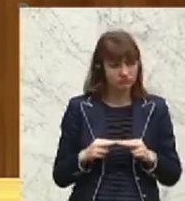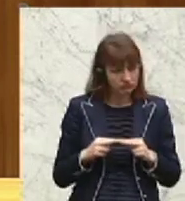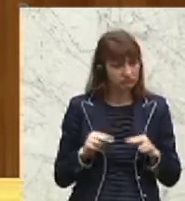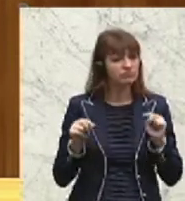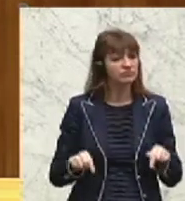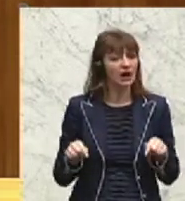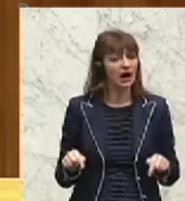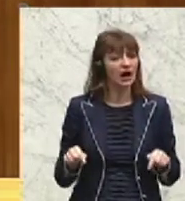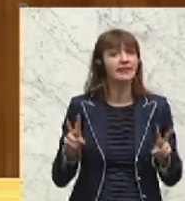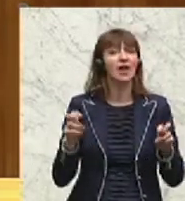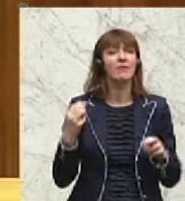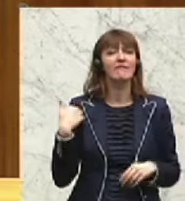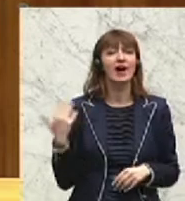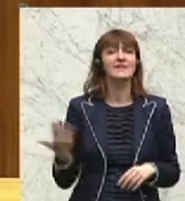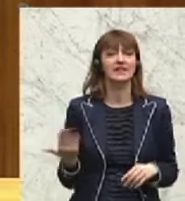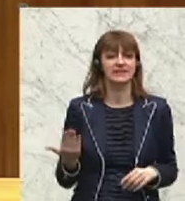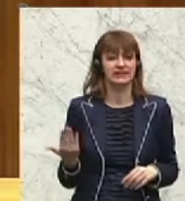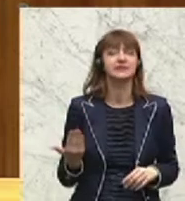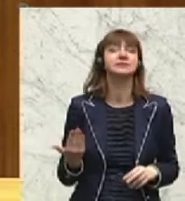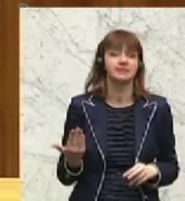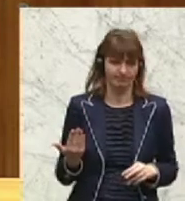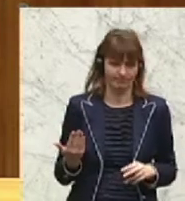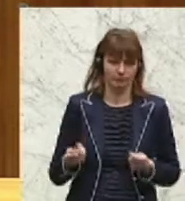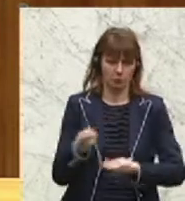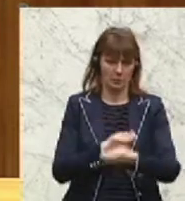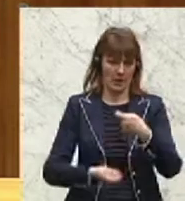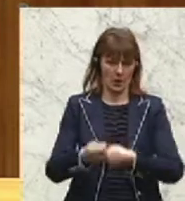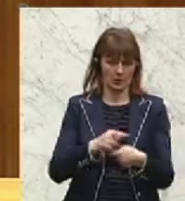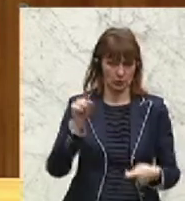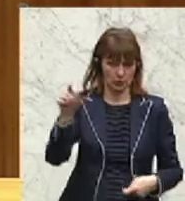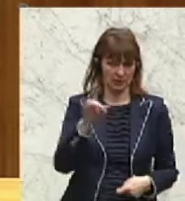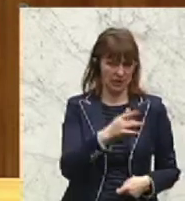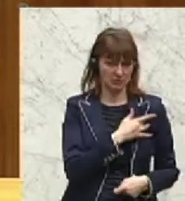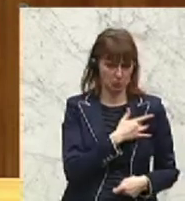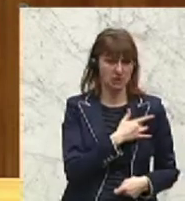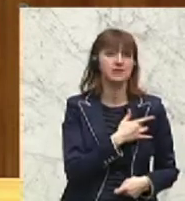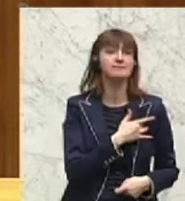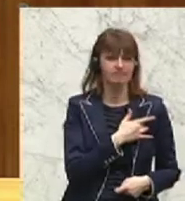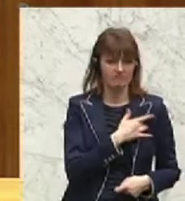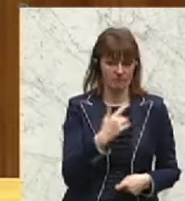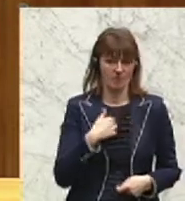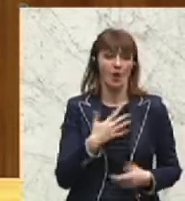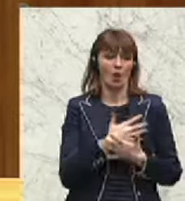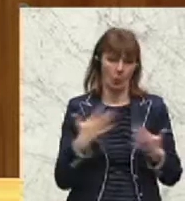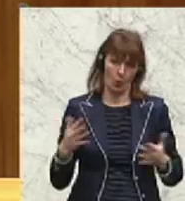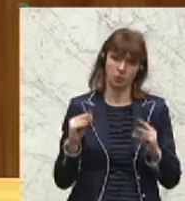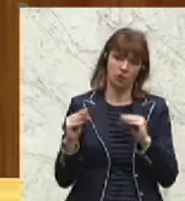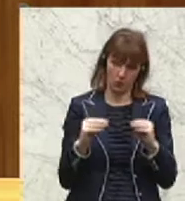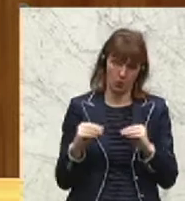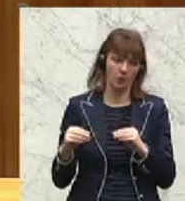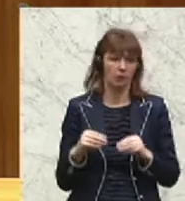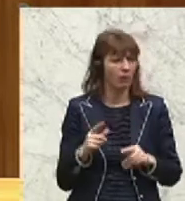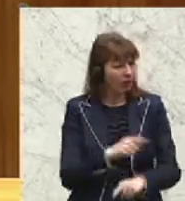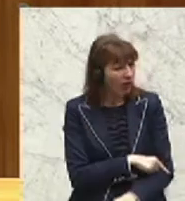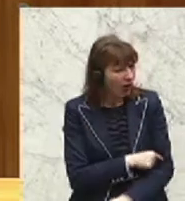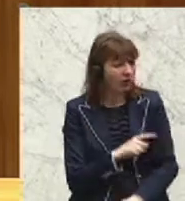da war genau das Thema Spekulation in Salzburg ganz groß auf der Tagesordnung. Lange Wochen wusste man